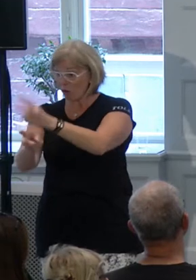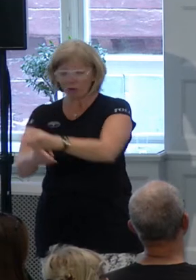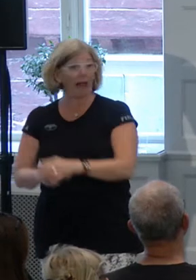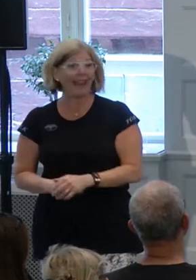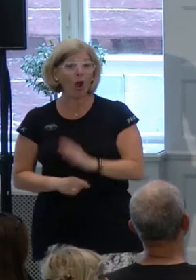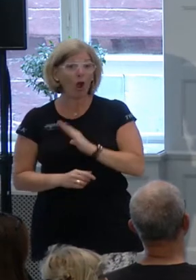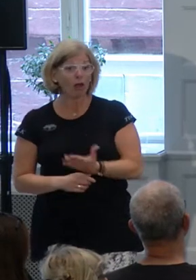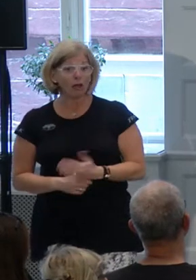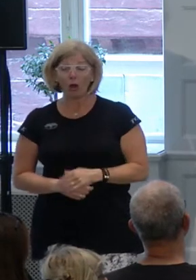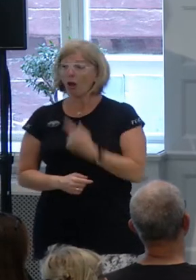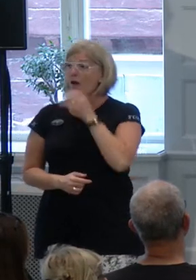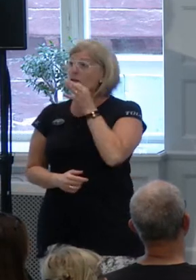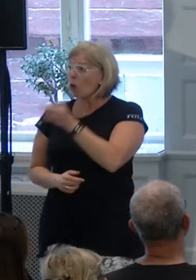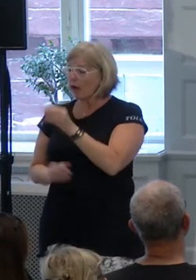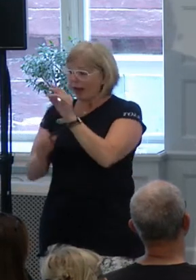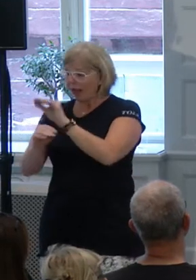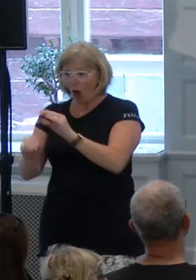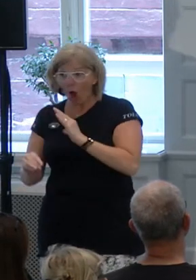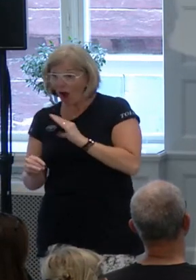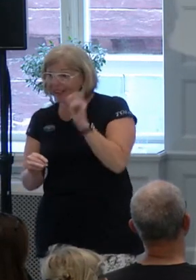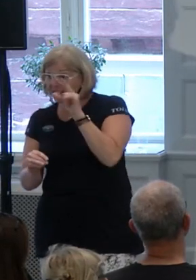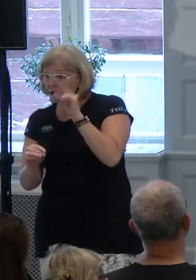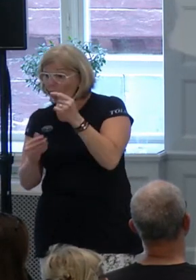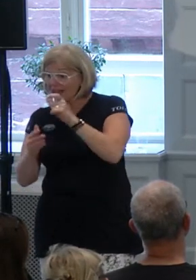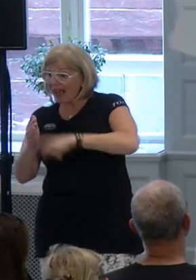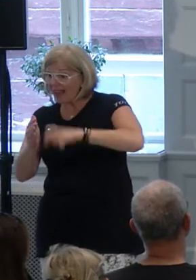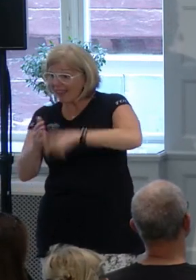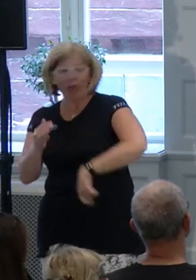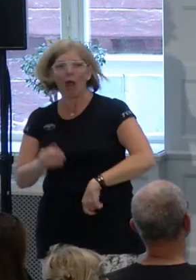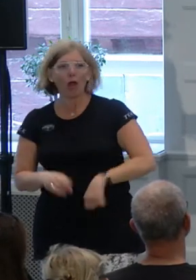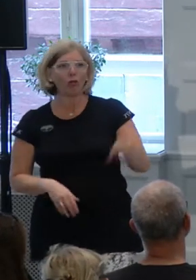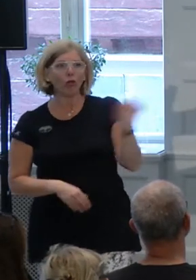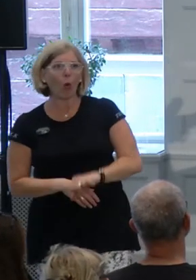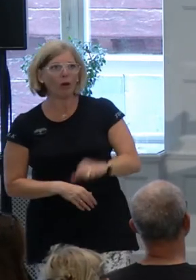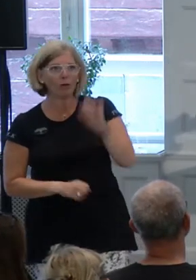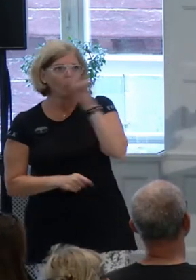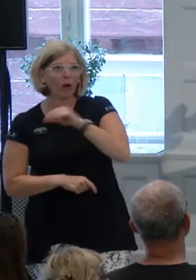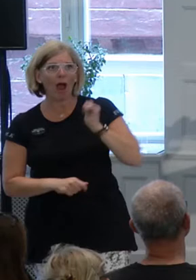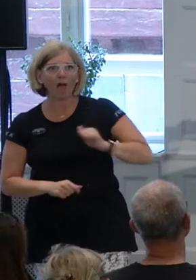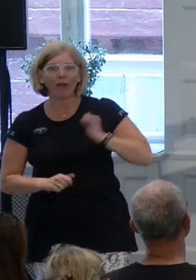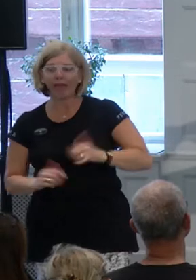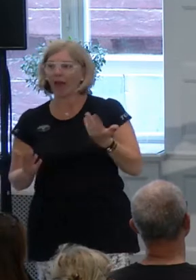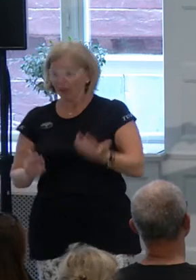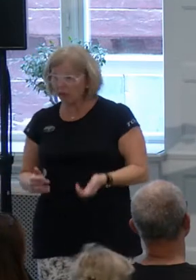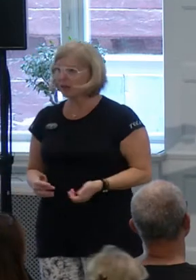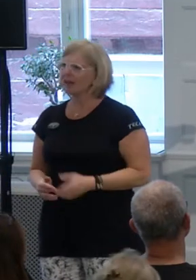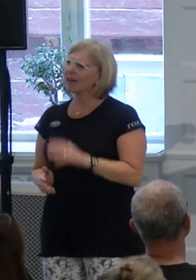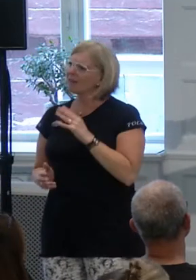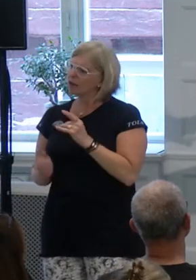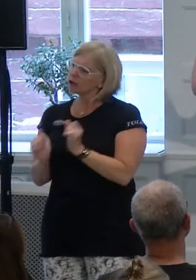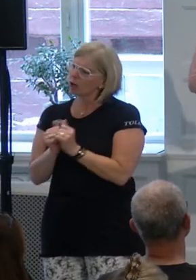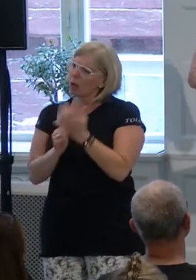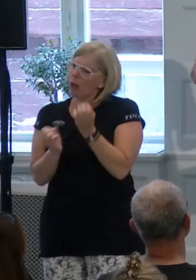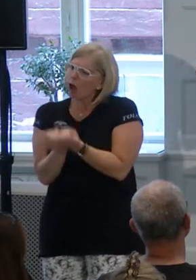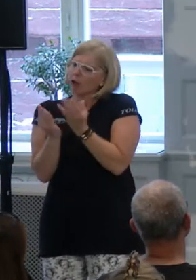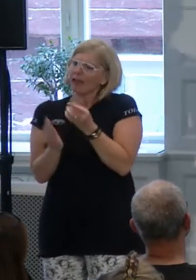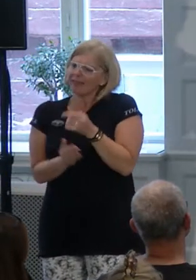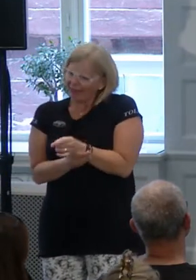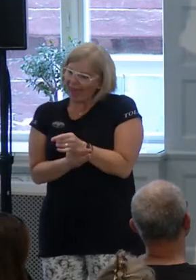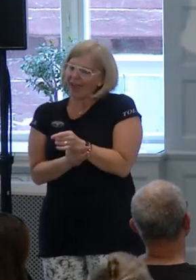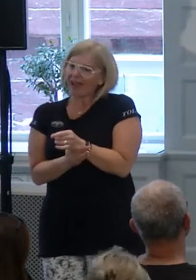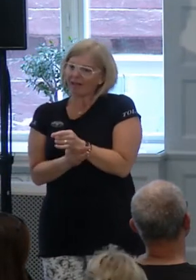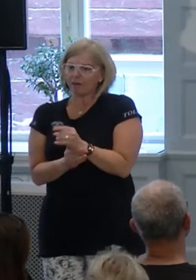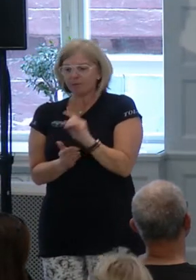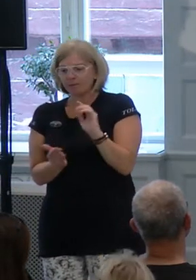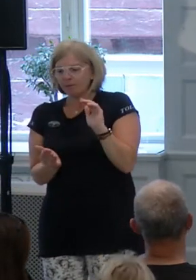digital kalender för planering. Den är så dålig. Den kan vi inte använda. Det känns som att det borde finnas saker att göra där för att underlätta, att